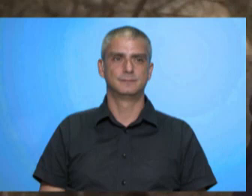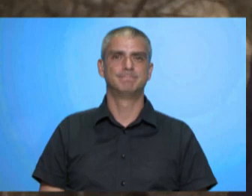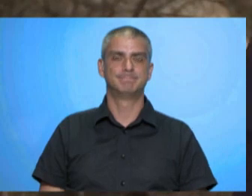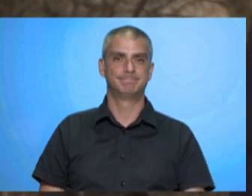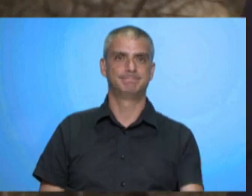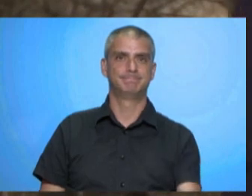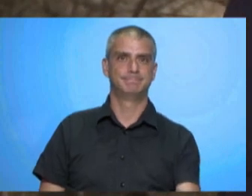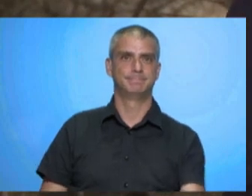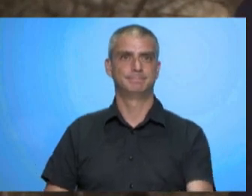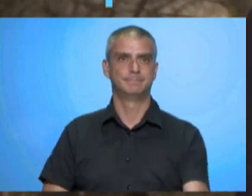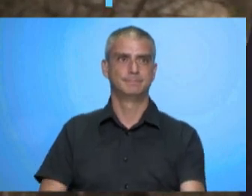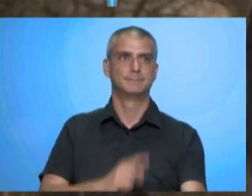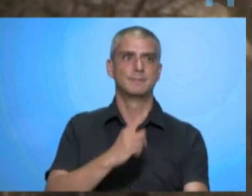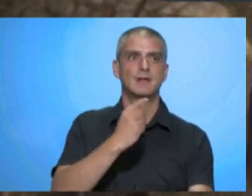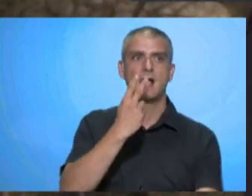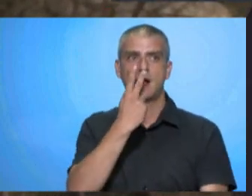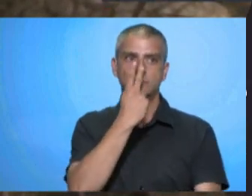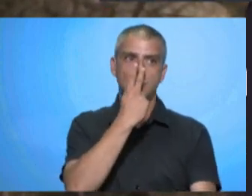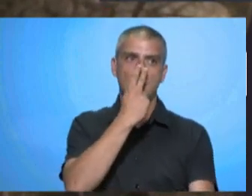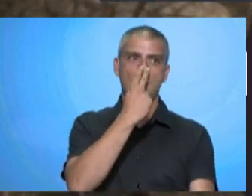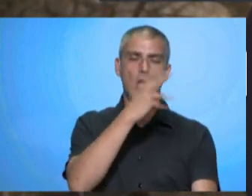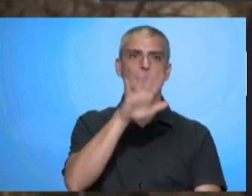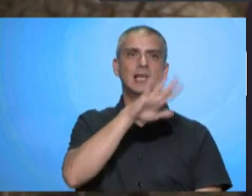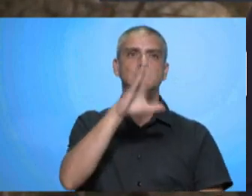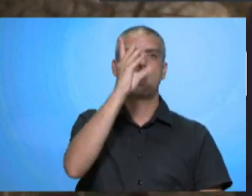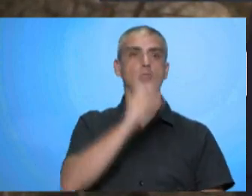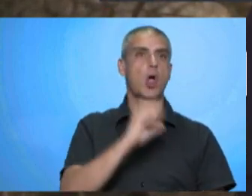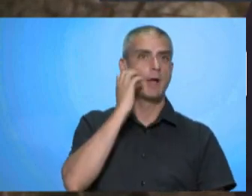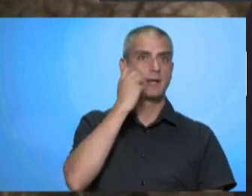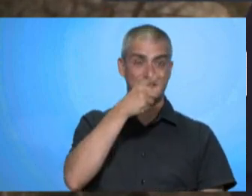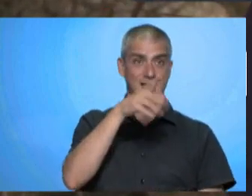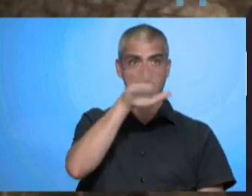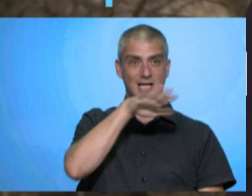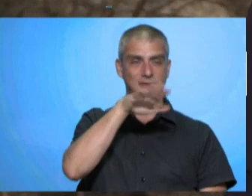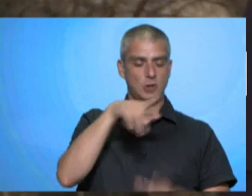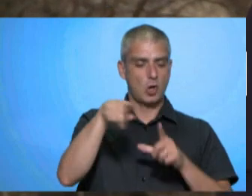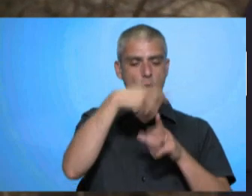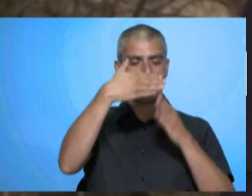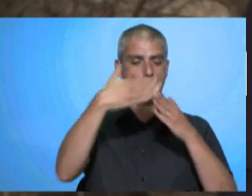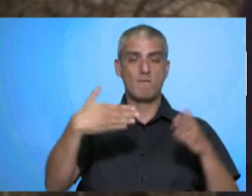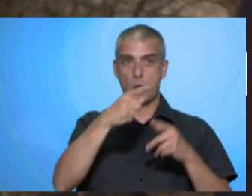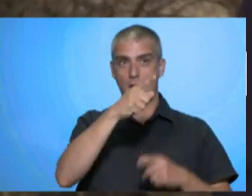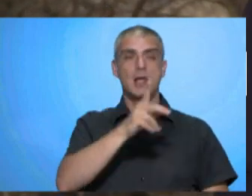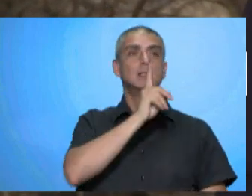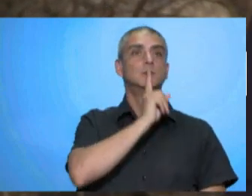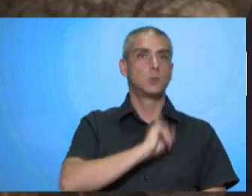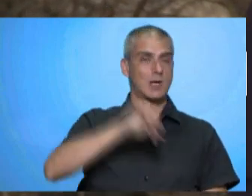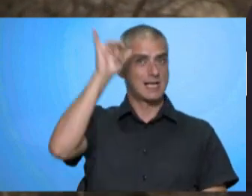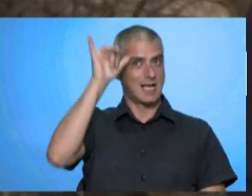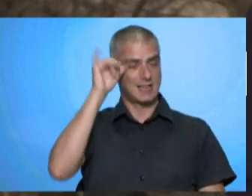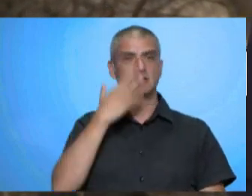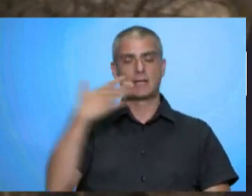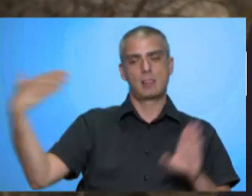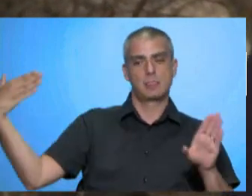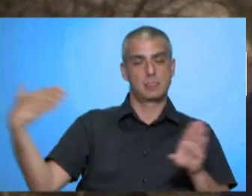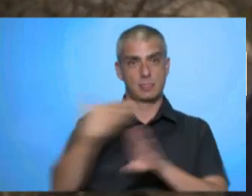נכון, אפשר לראות מאחוריי את הקטע של דרום הכינרת, ובעצם משם, מאזור משולש הגבולות, ישראל, ירדן, סוריה, נכנס אותו כלי טייס